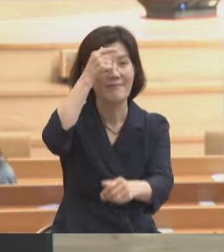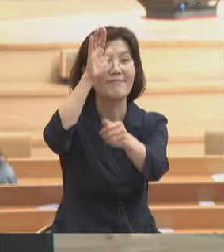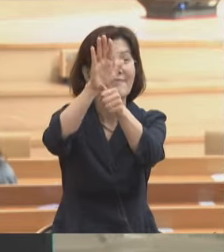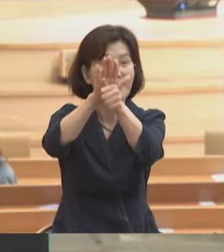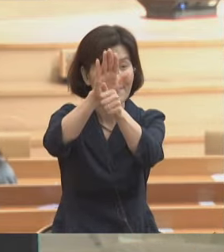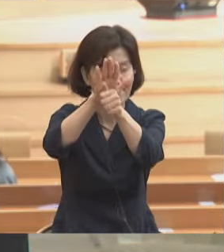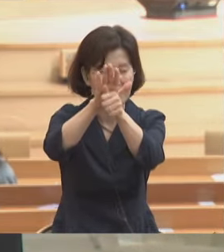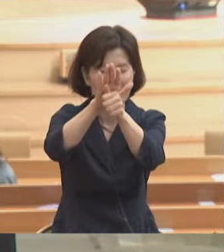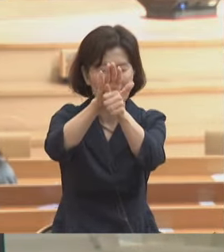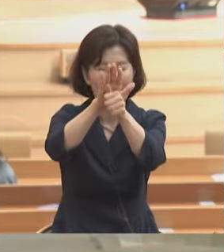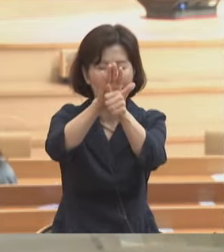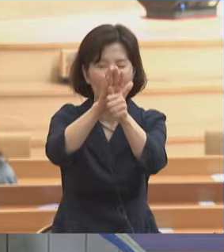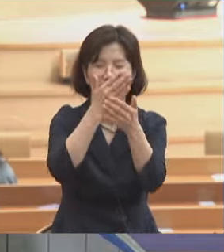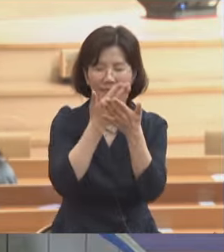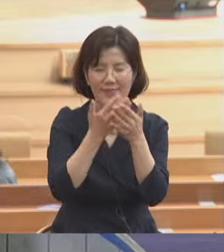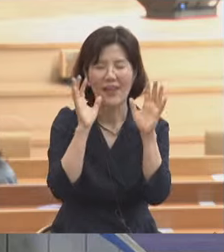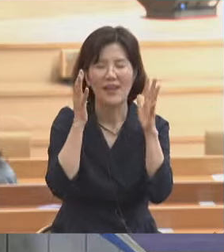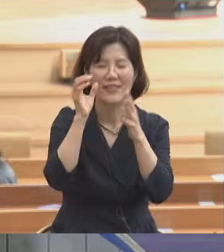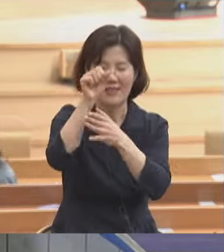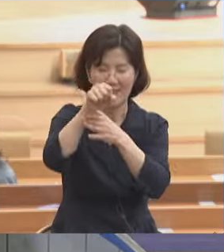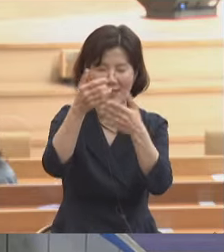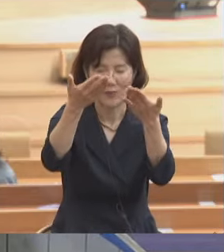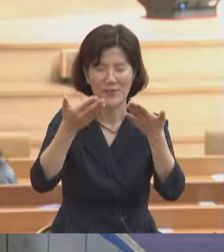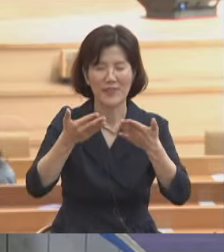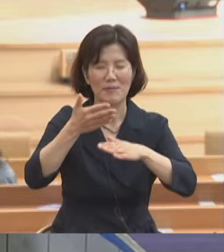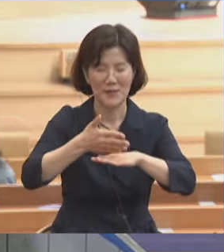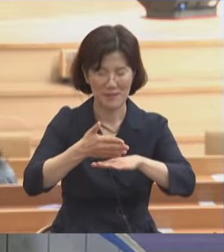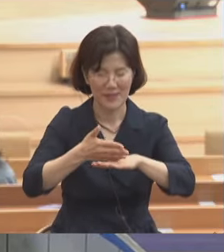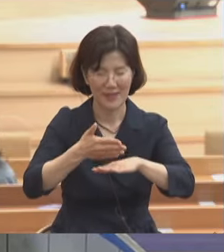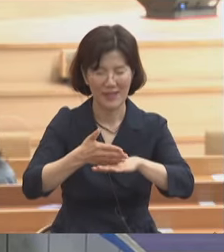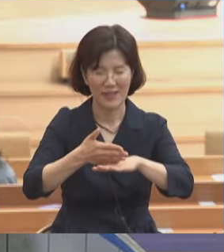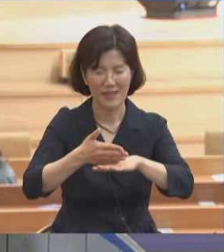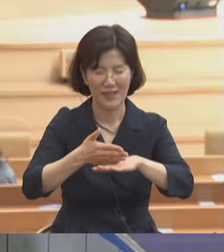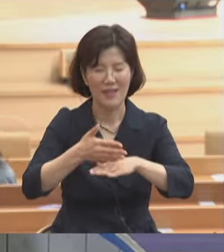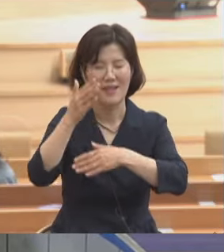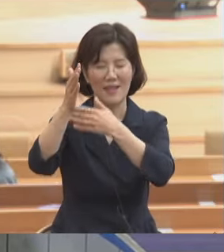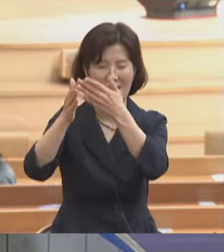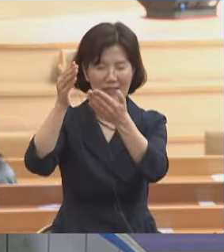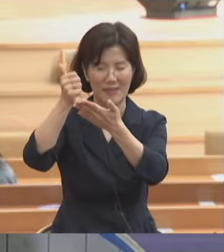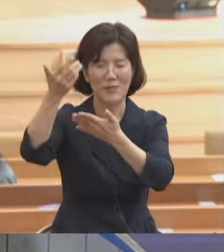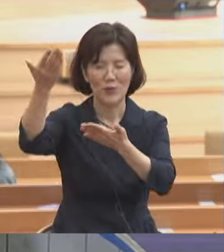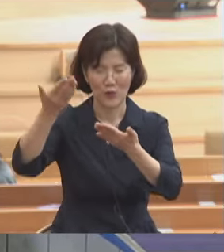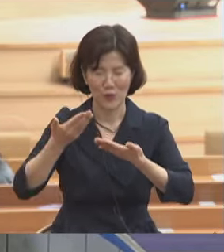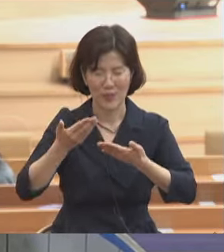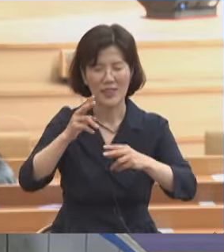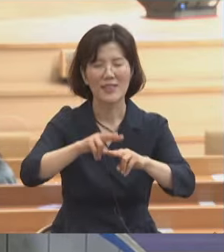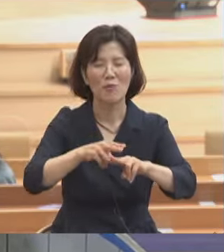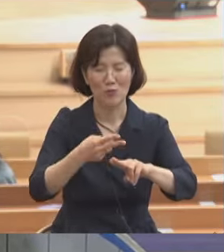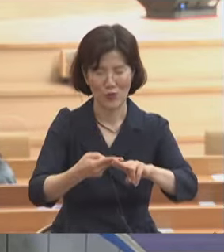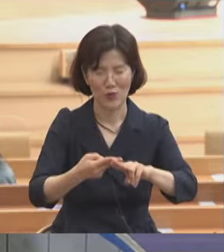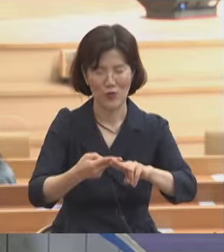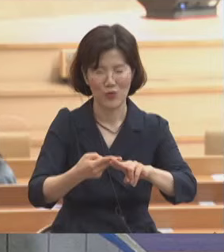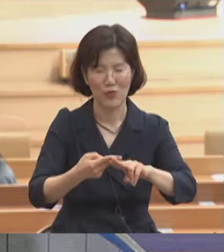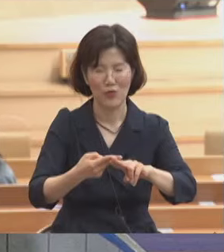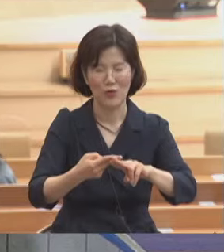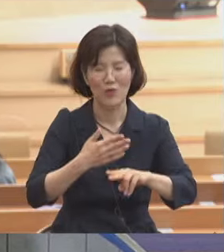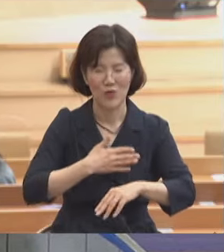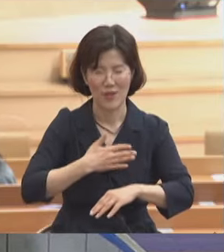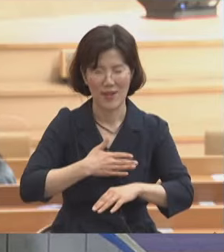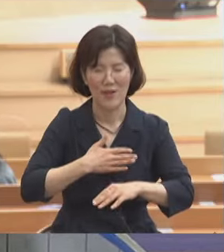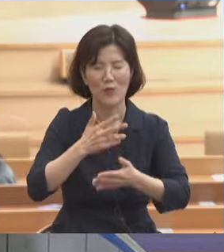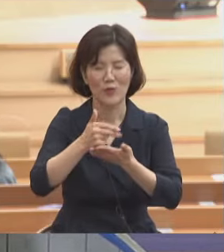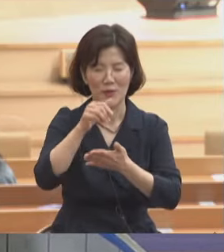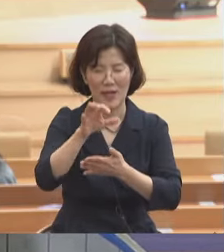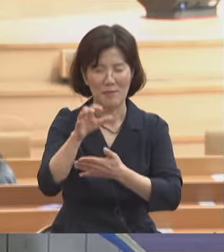기도하겠습니다. 귀한 아기를 허락하심에 감사합니다. 하나님이 주신 선물인 줄 알고 주님 앞에